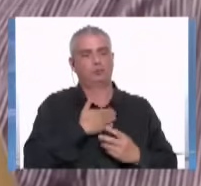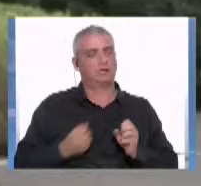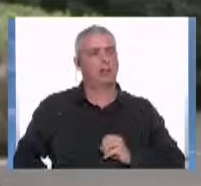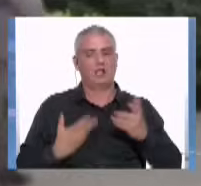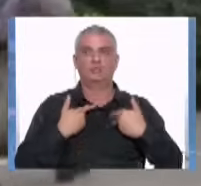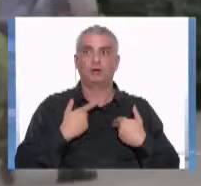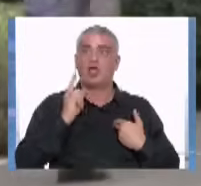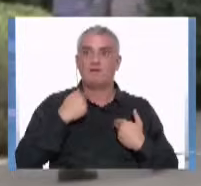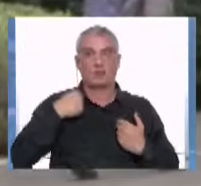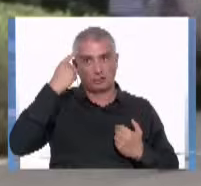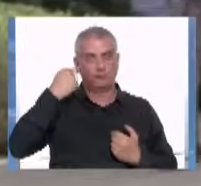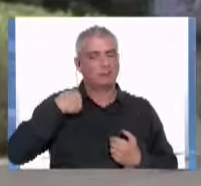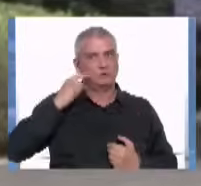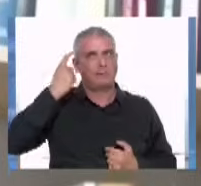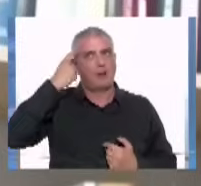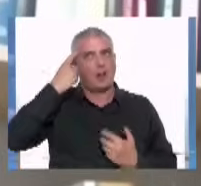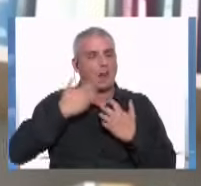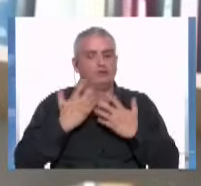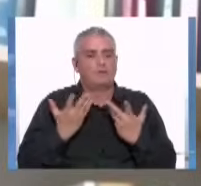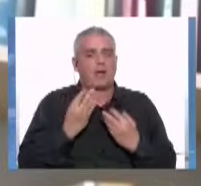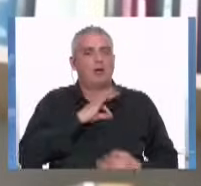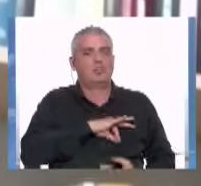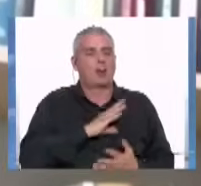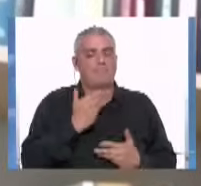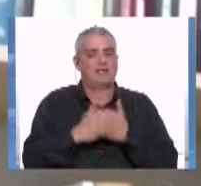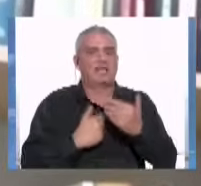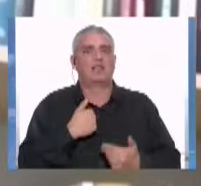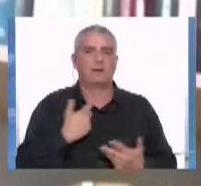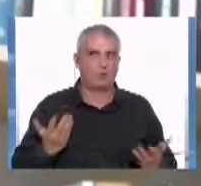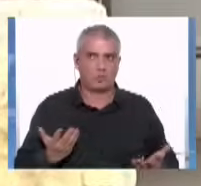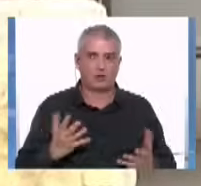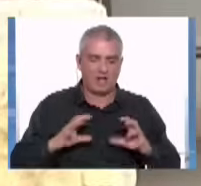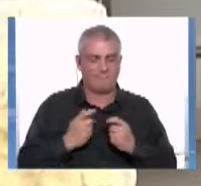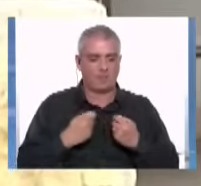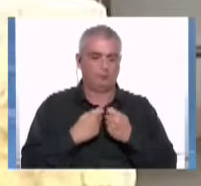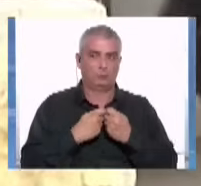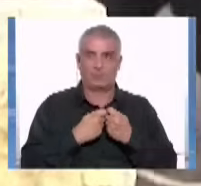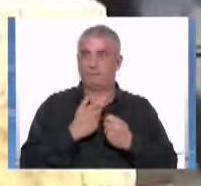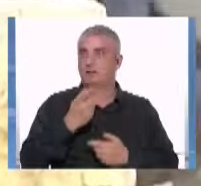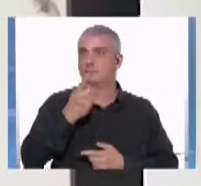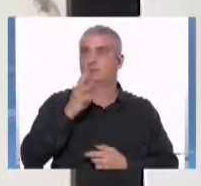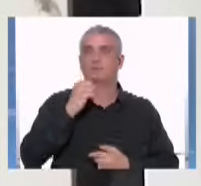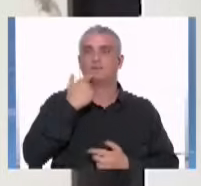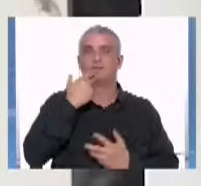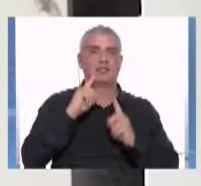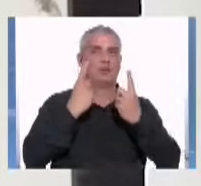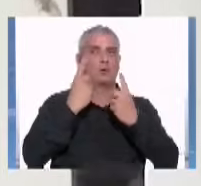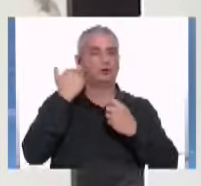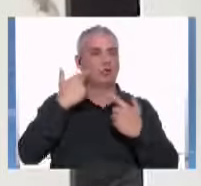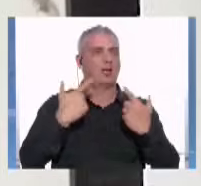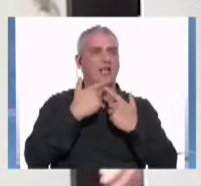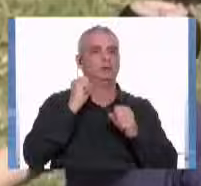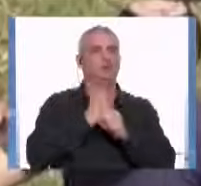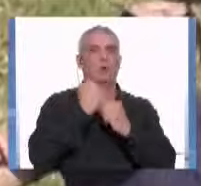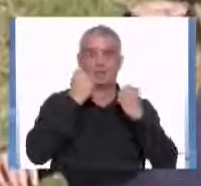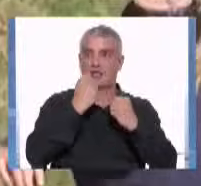אותי מפה, אבל אני חושב שאנחנו צריכים לחשוב מה יועיל לנו, מה יקדם אותנו לחברה משותפת. מדינה מספר על אירוע שקרה בצוק איתן,